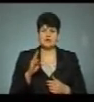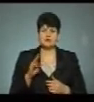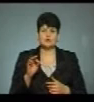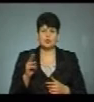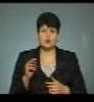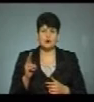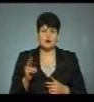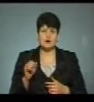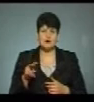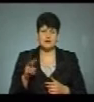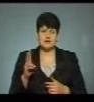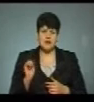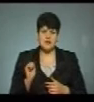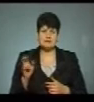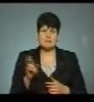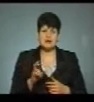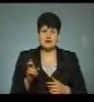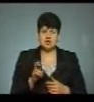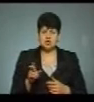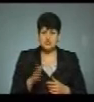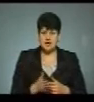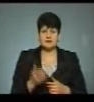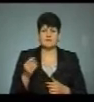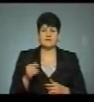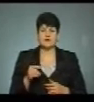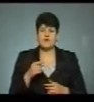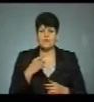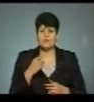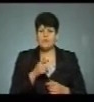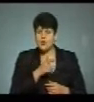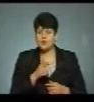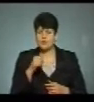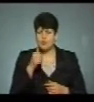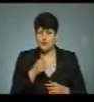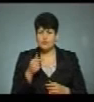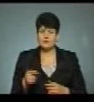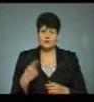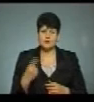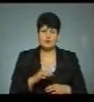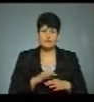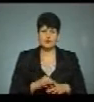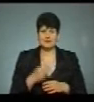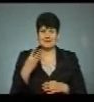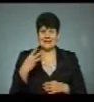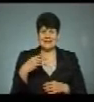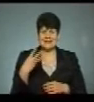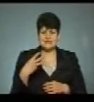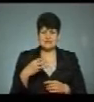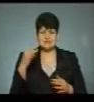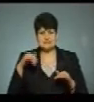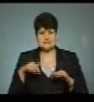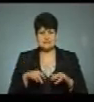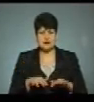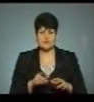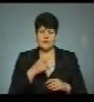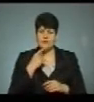Бережан. За словами голови організаційного комітету року бандури Богдана Буяка, протягом року на Тернопільщині проведуть понад 30 мистецьких заходів.